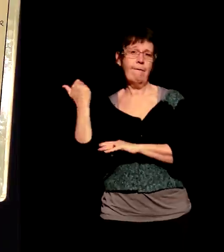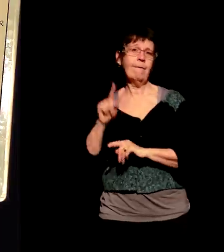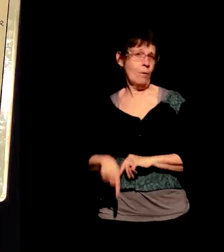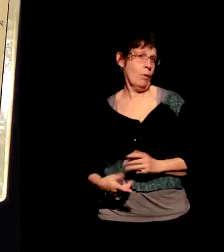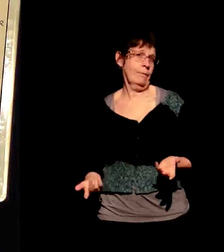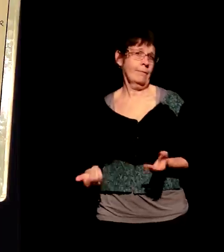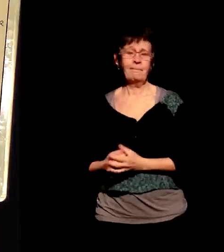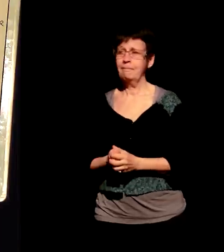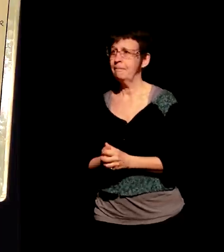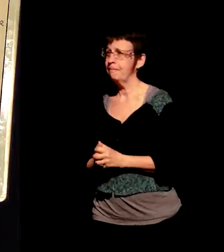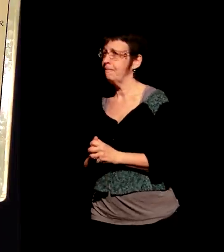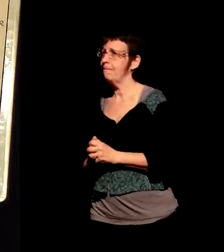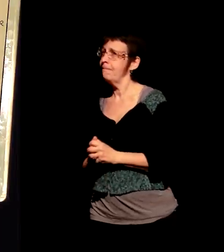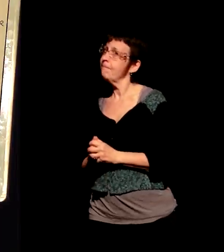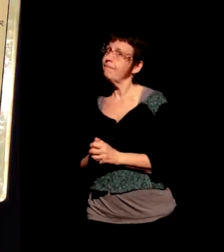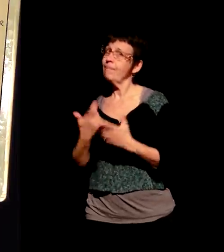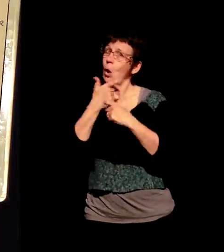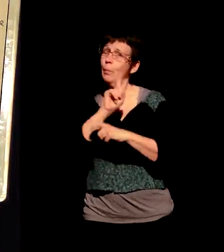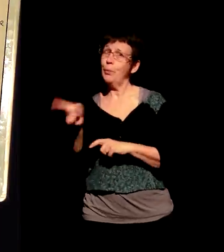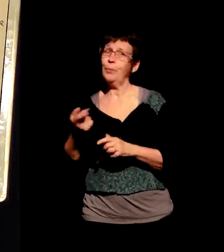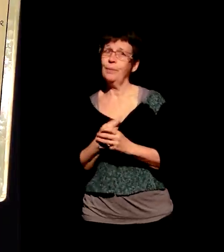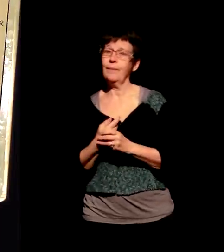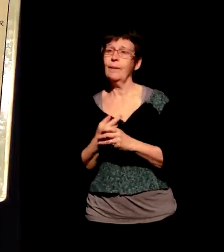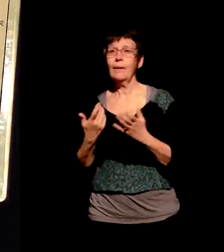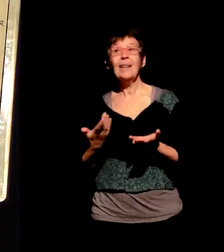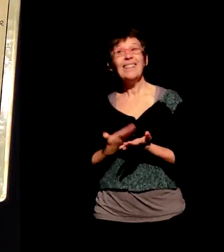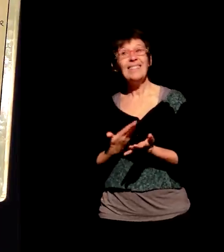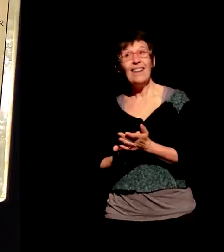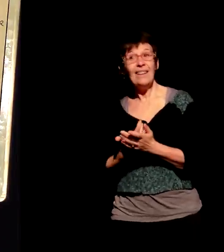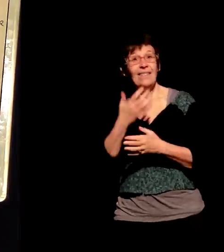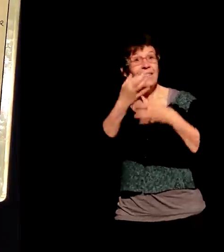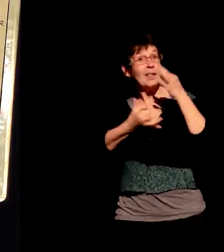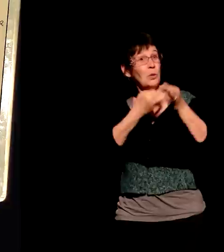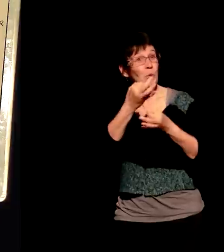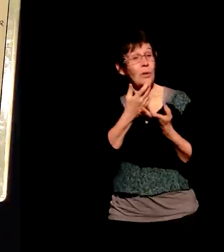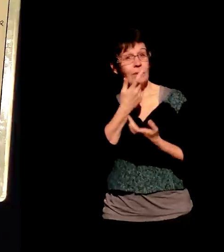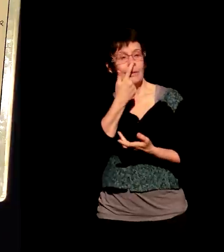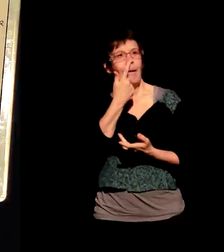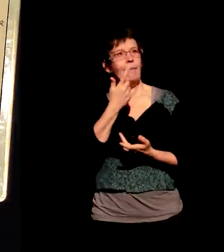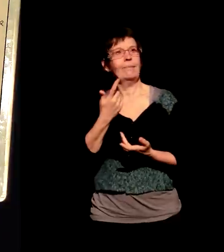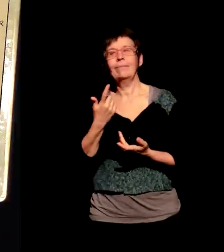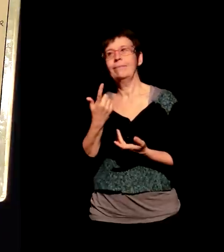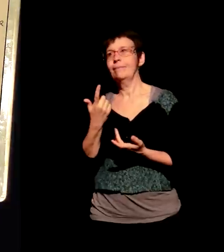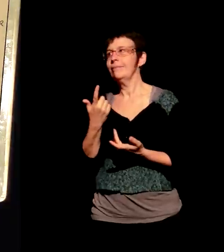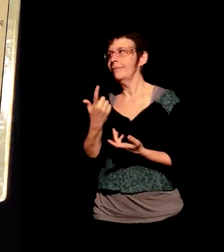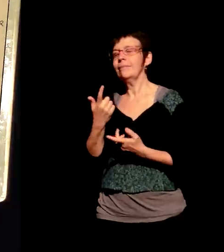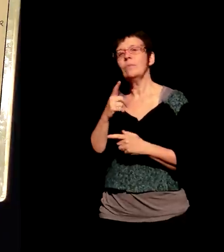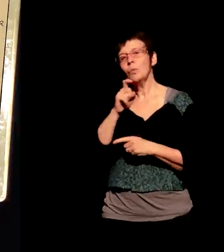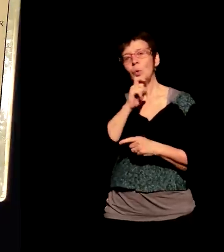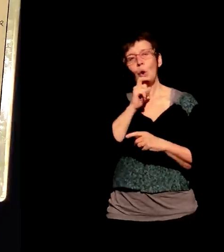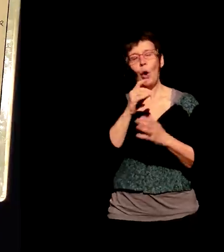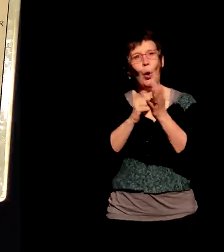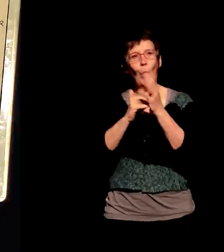Et en fait, je vois bien que ça fait moins rire, hein. En fait, c'est ce discours-là qui nous amène, je vais y revenir dans le reste de la